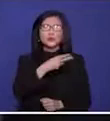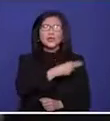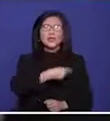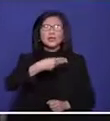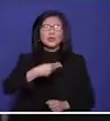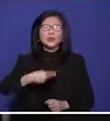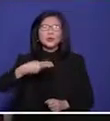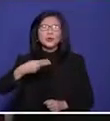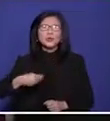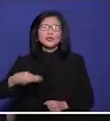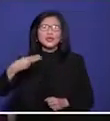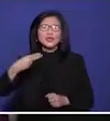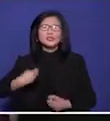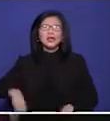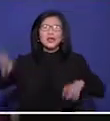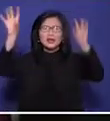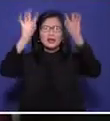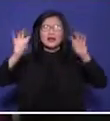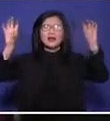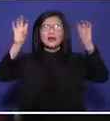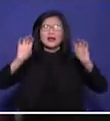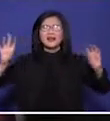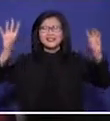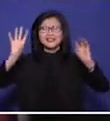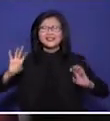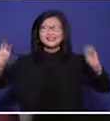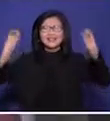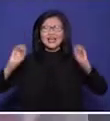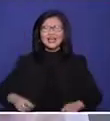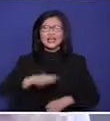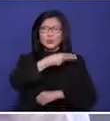untuk Indonesia Raya.